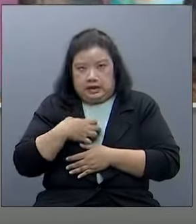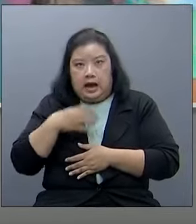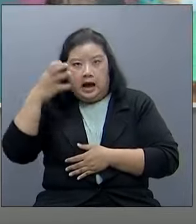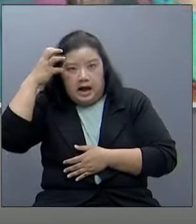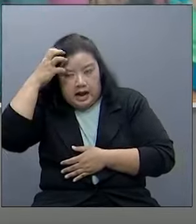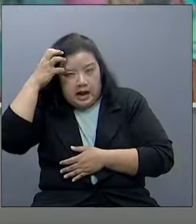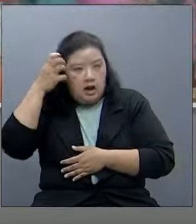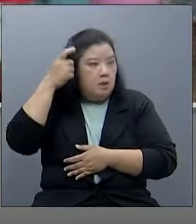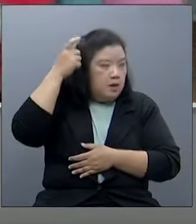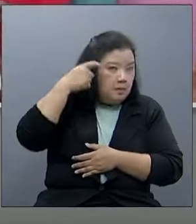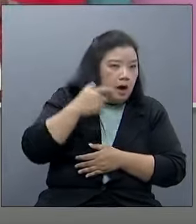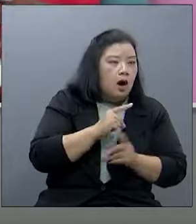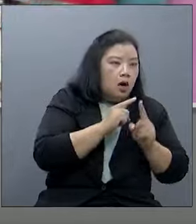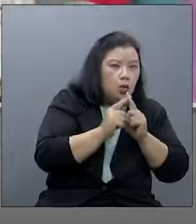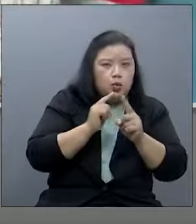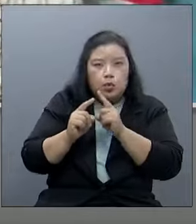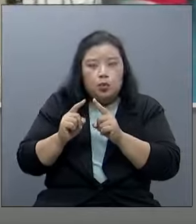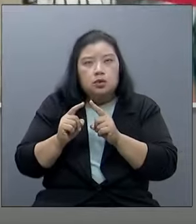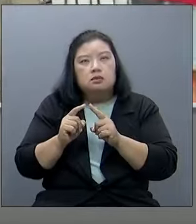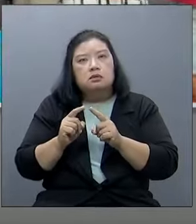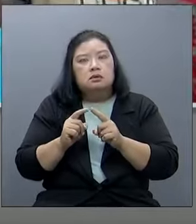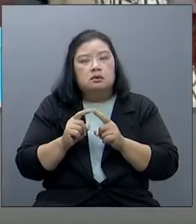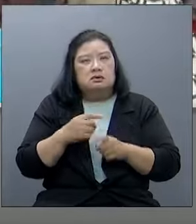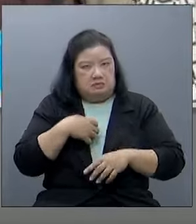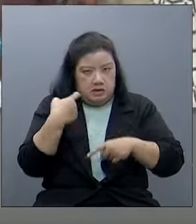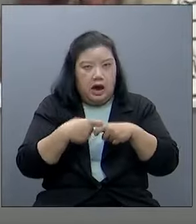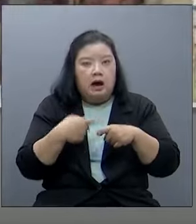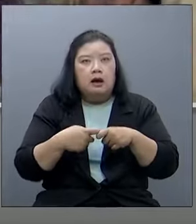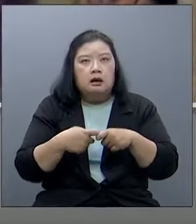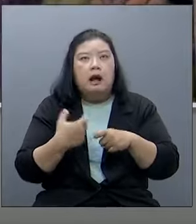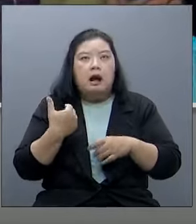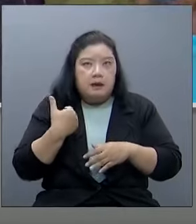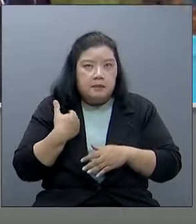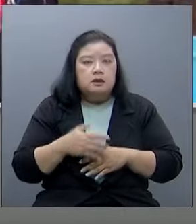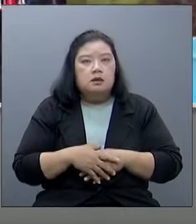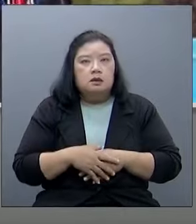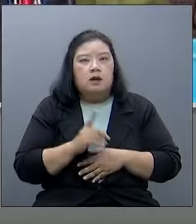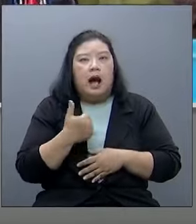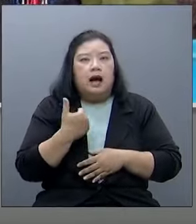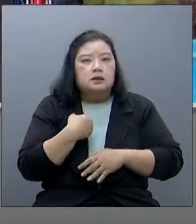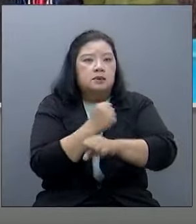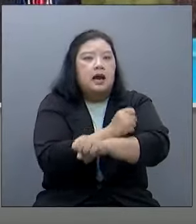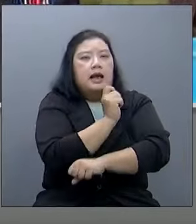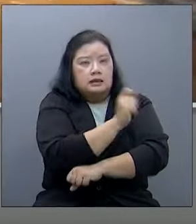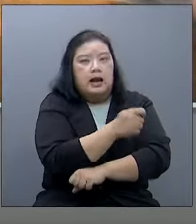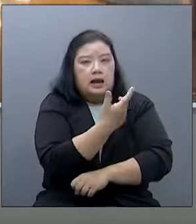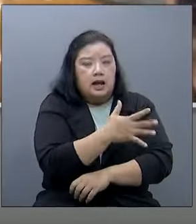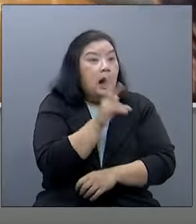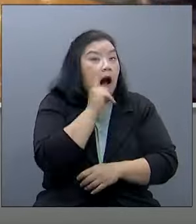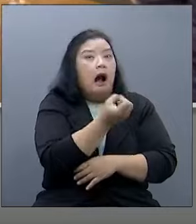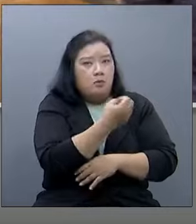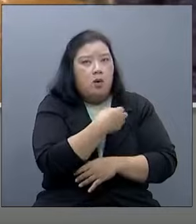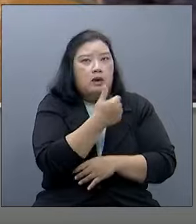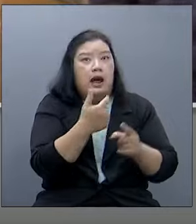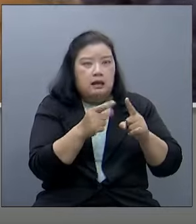ครองอยใพื้นที่ของเมียนมาเเป็เรื่องยากอาจจะทำได้แค่บางอย่าง เช่นการไปวาจ้างคนในฝั่งนั้นให้ส่งขาวมาค่